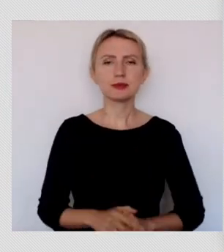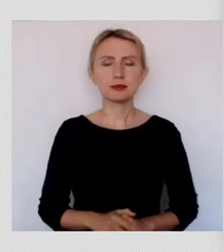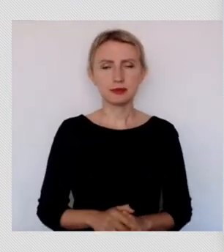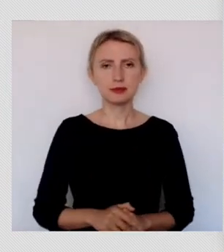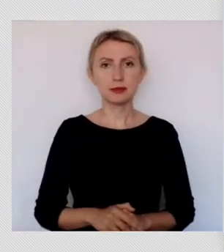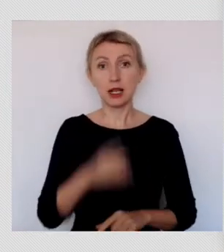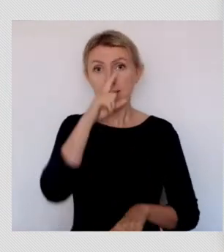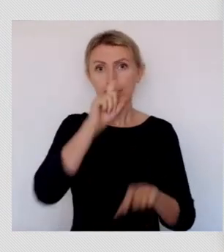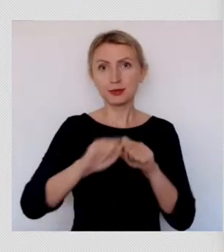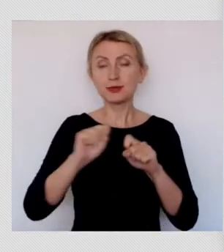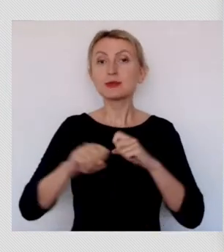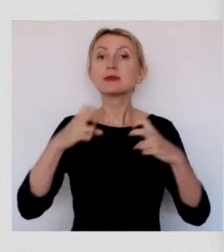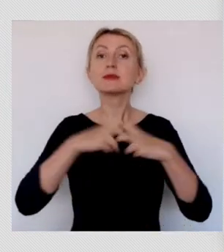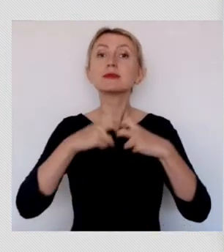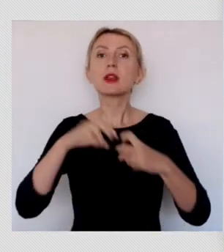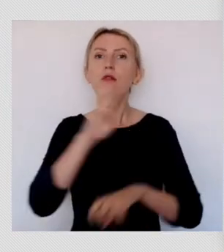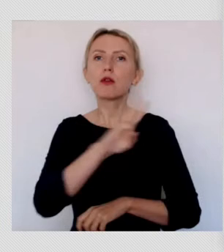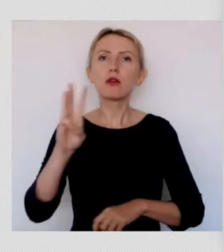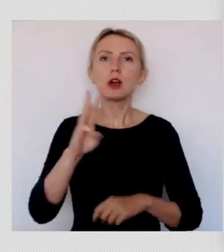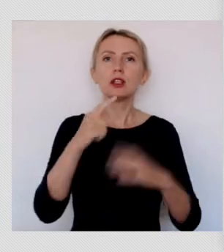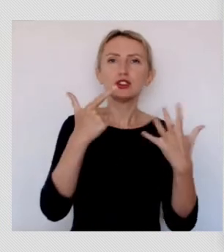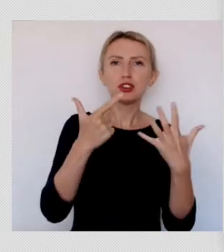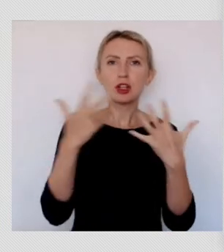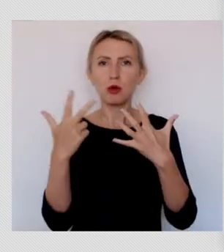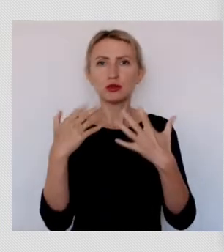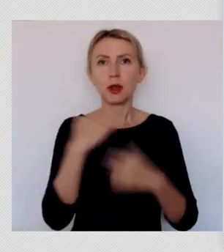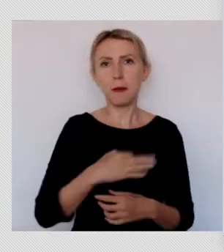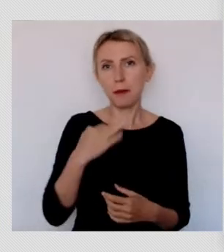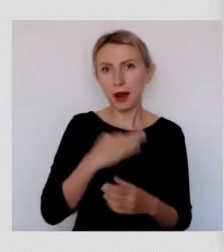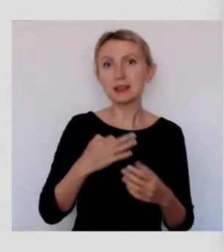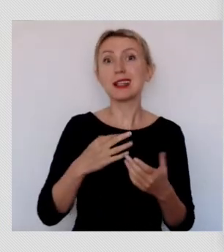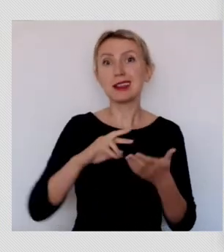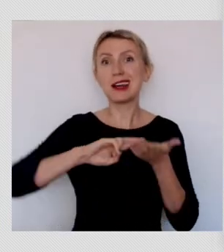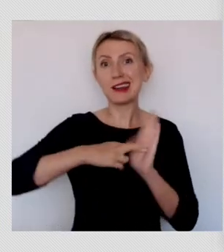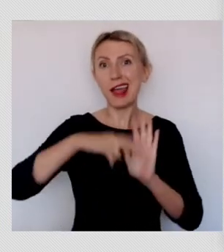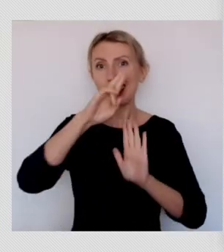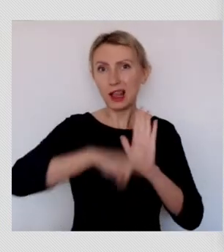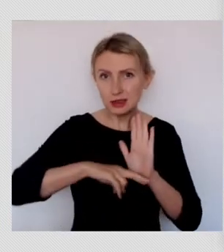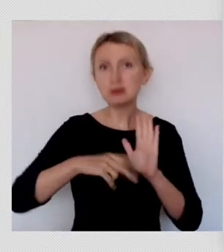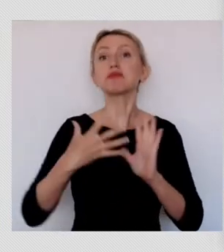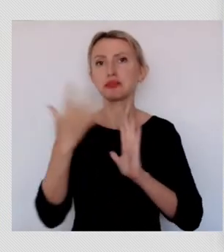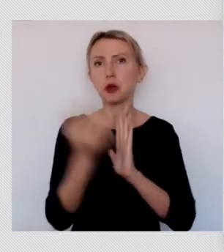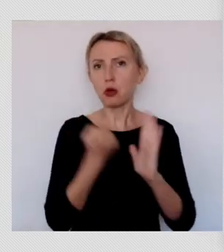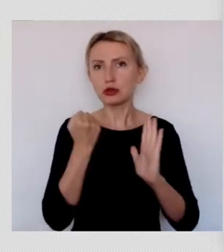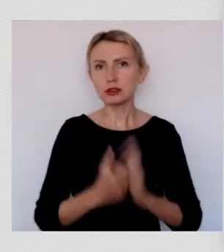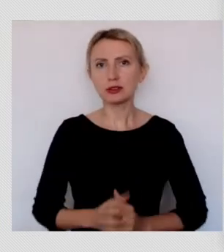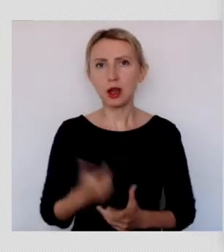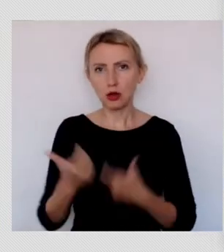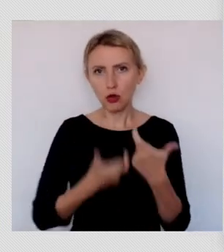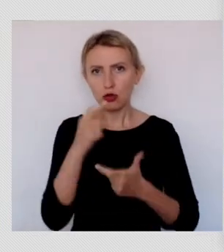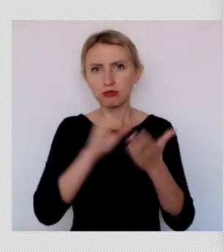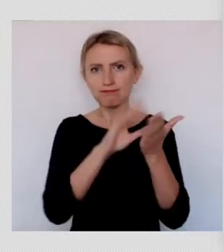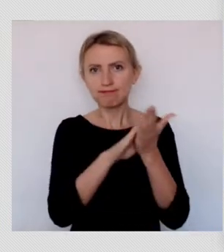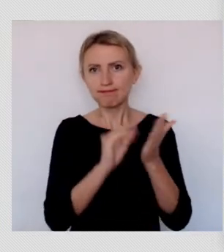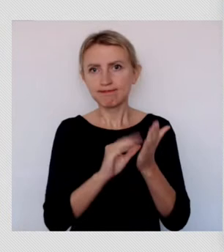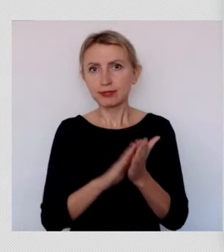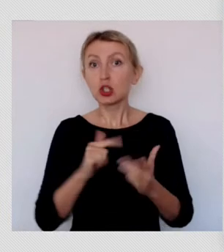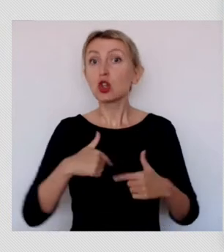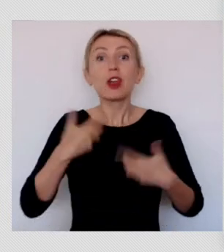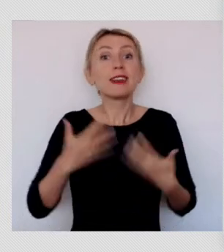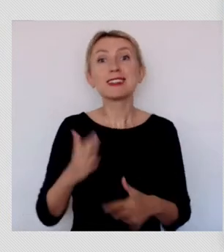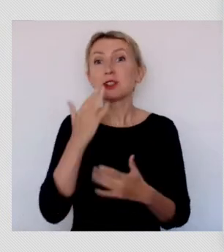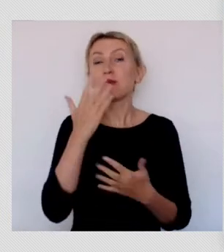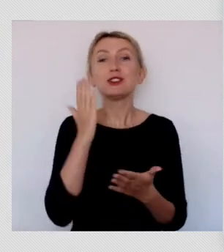zaglądałem na strony internetowe, 7-8 partii zaczęło z tego rejestru korzystać. Więc też nie chciałbym tylko i wyłącznie mówić o